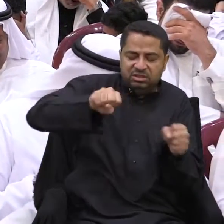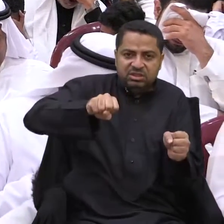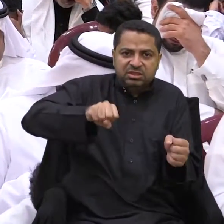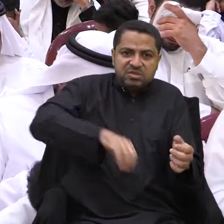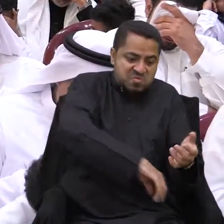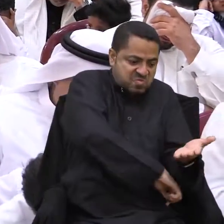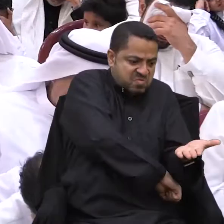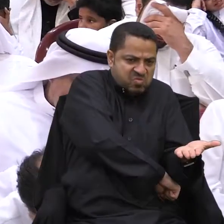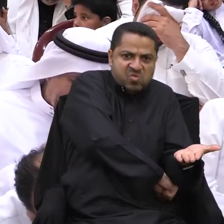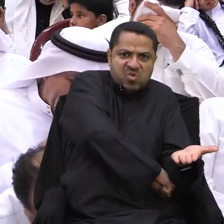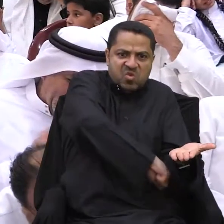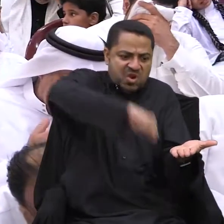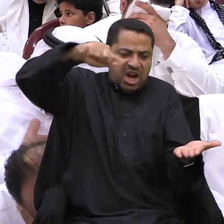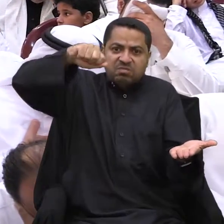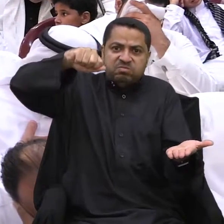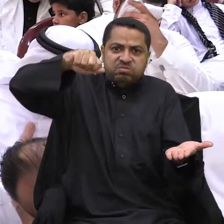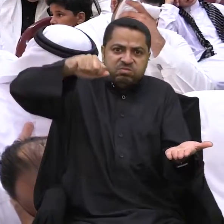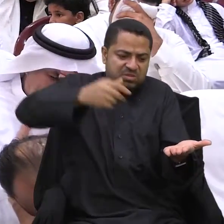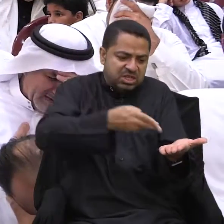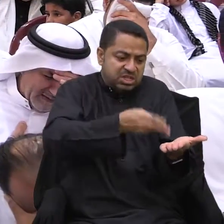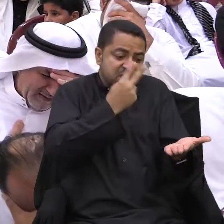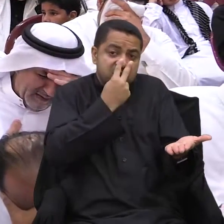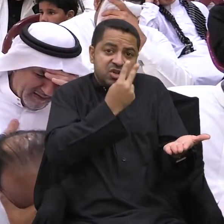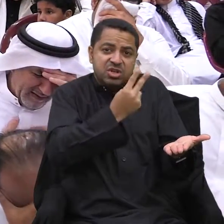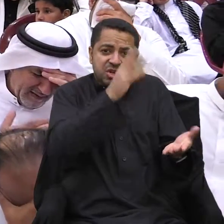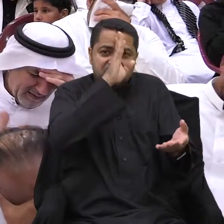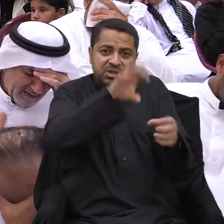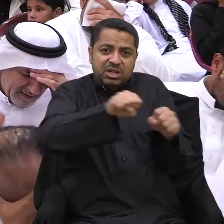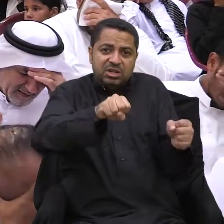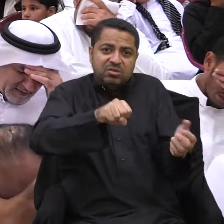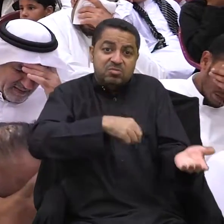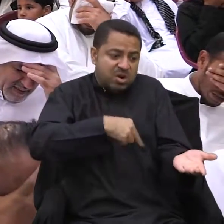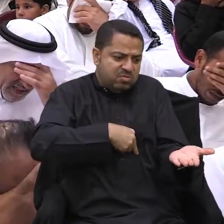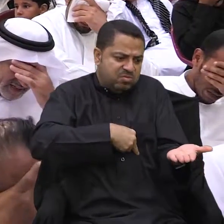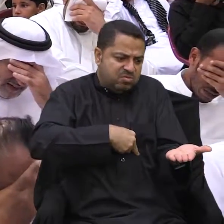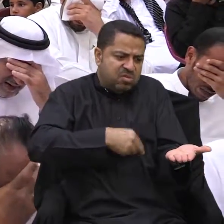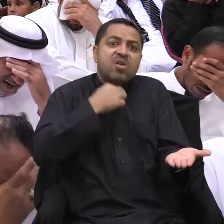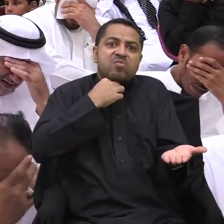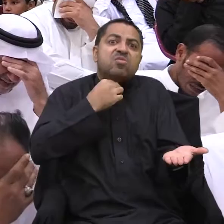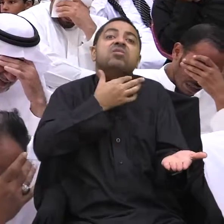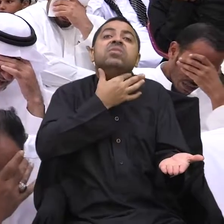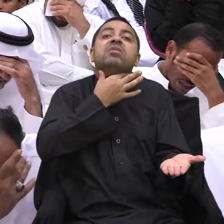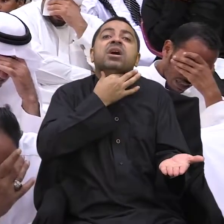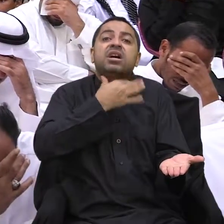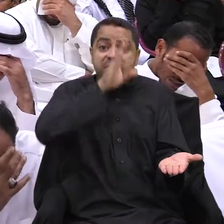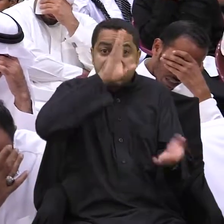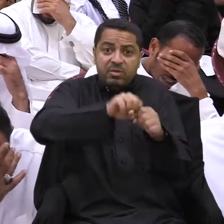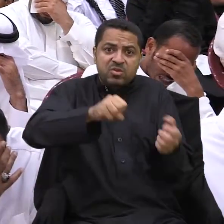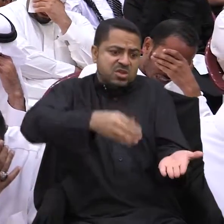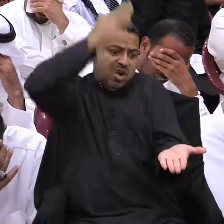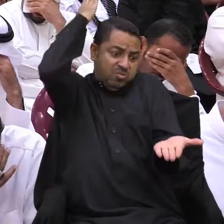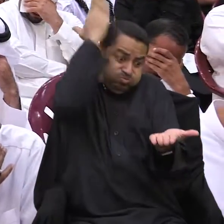واستل سيفه من غمده وأخذ يهبر أوداجه.